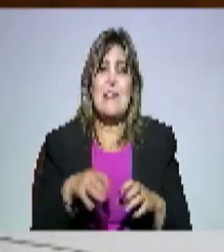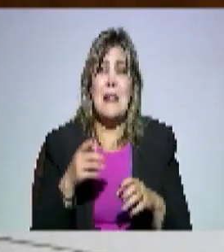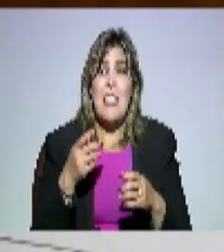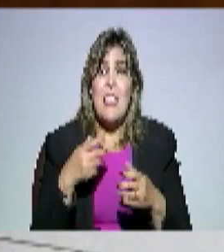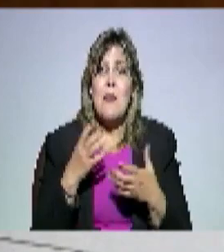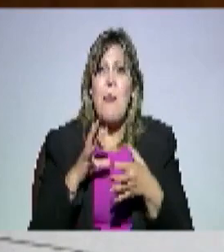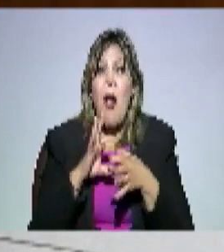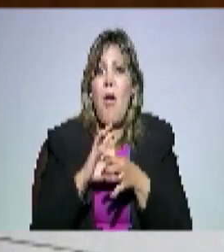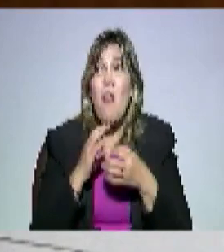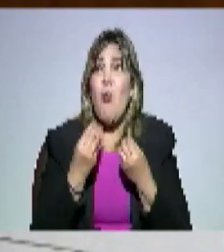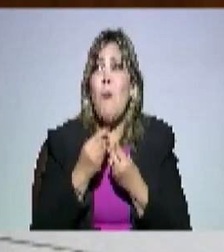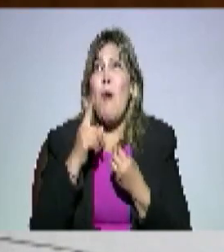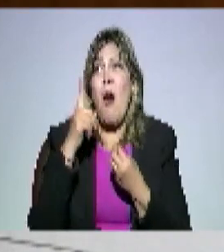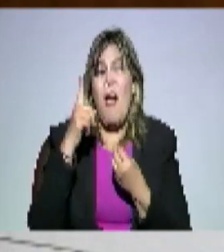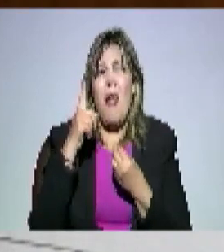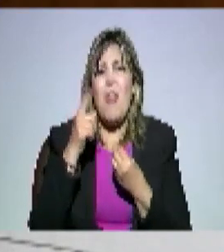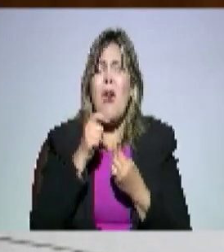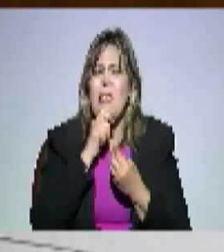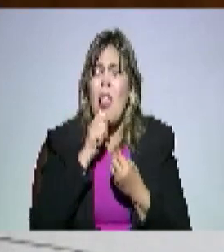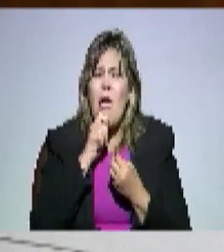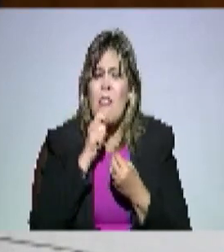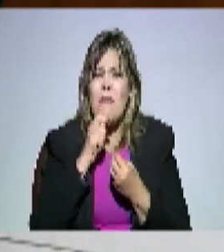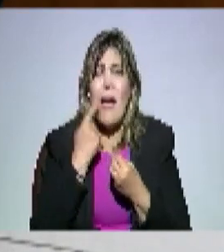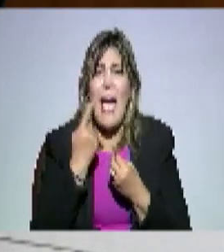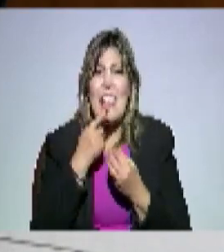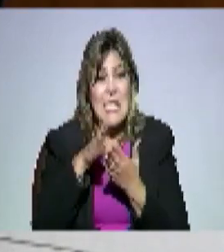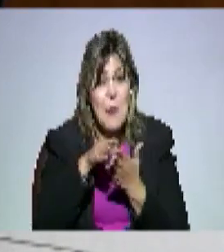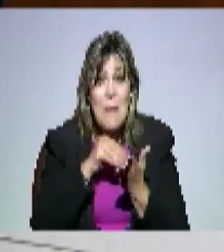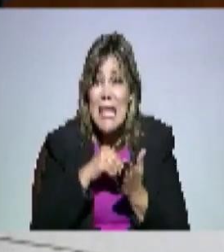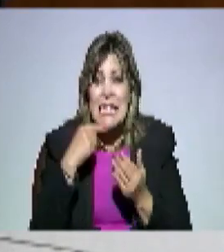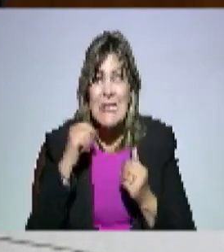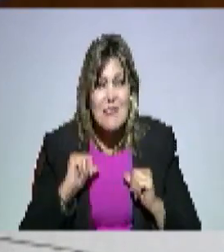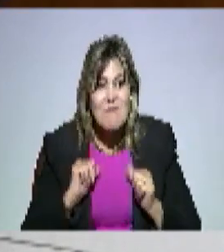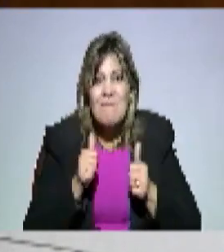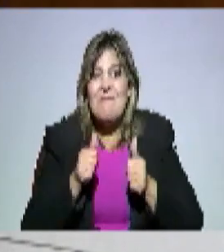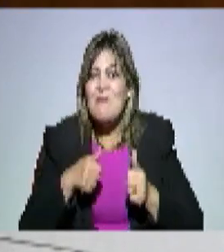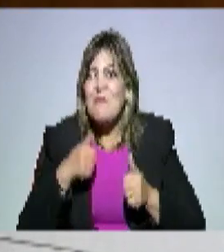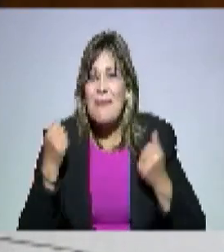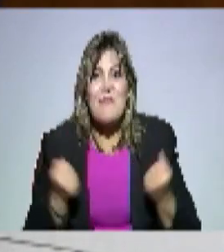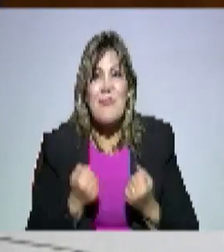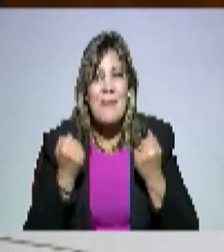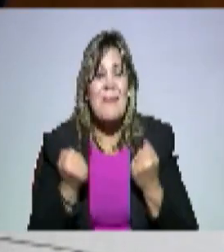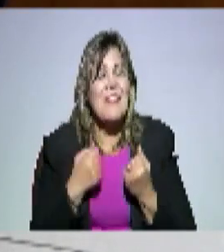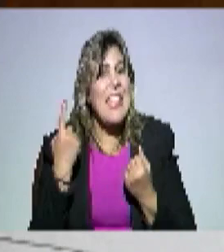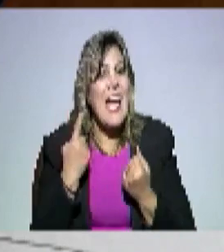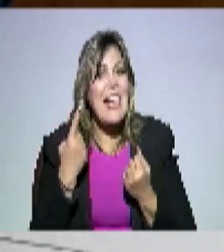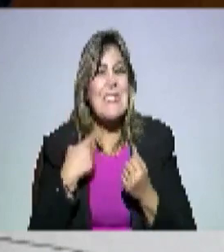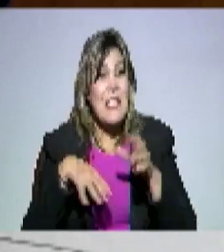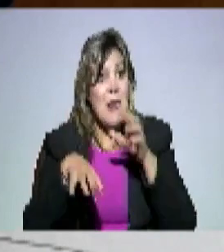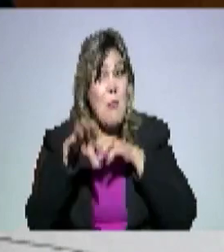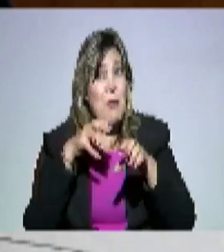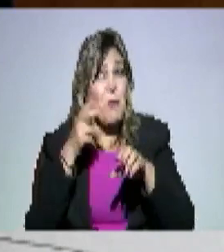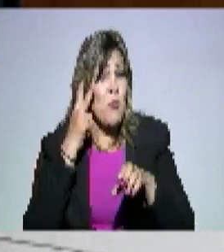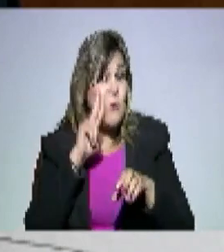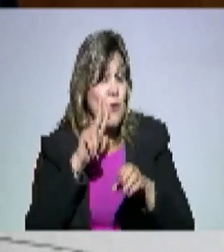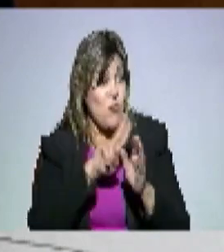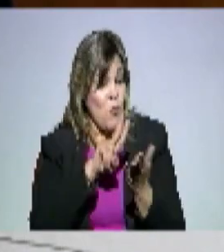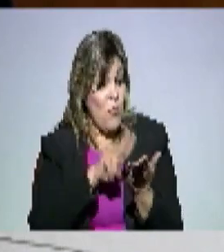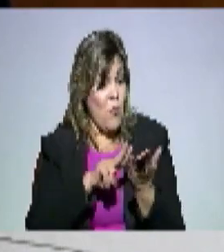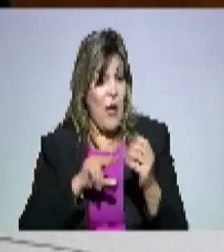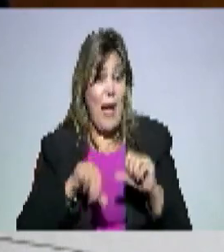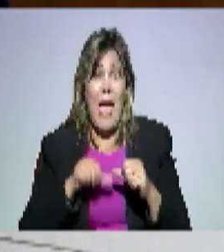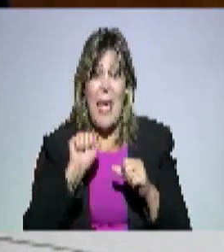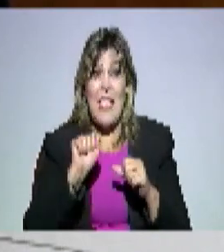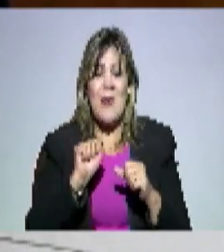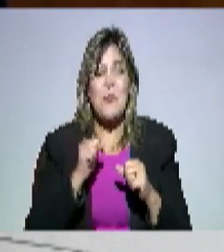لو كانت علاقتنا بربنا في منتهى الضعف يلا ابتدي ومارمرقس يدينا رجاء ده اللي انا عاييز اقوله صدقه القديسين